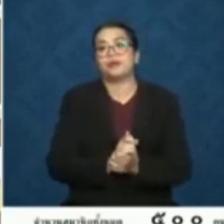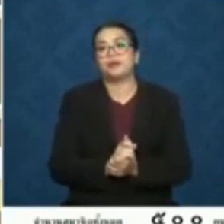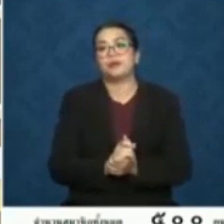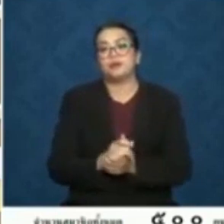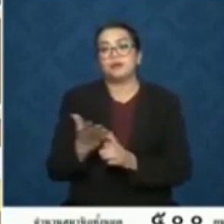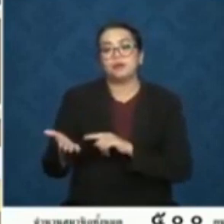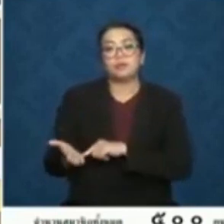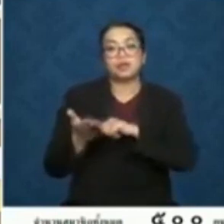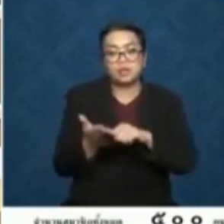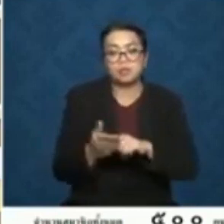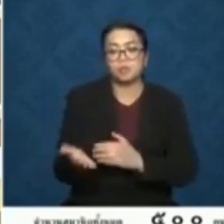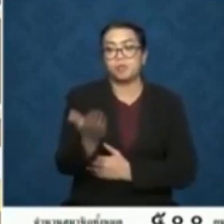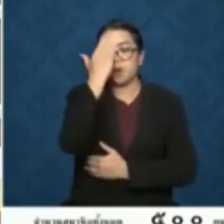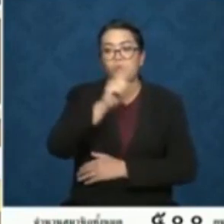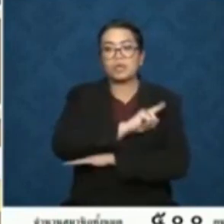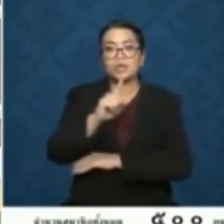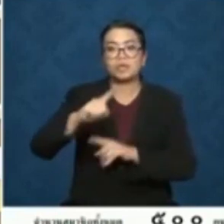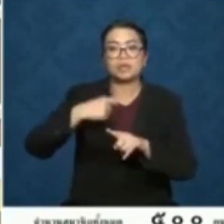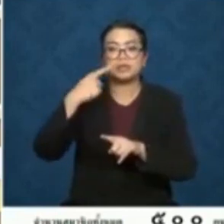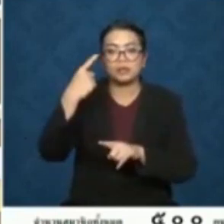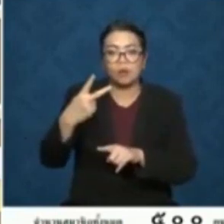ล้วทำไมก่อนหน้านี้คุณไม่ทำ